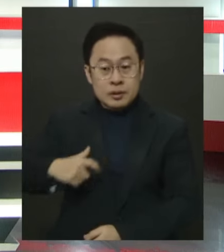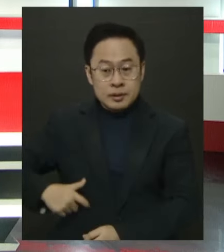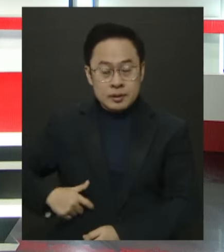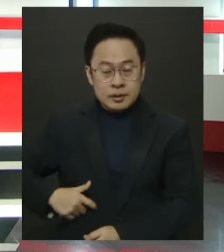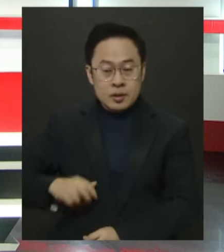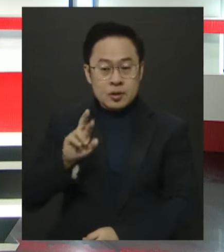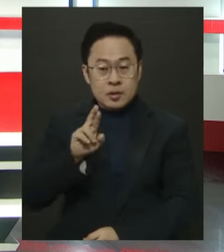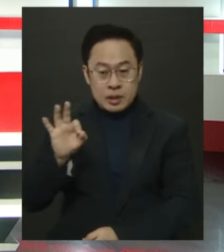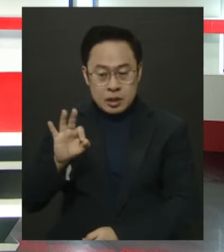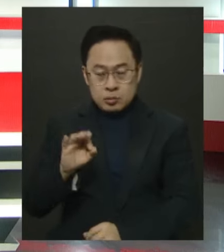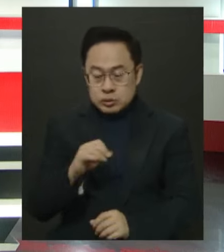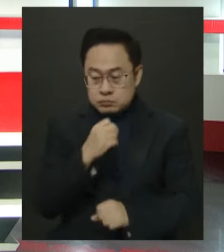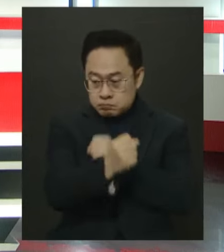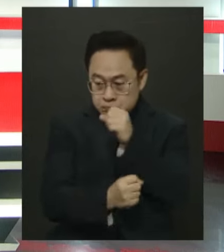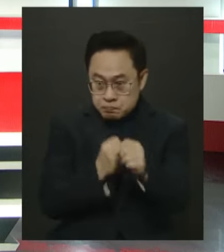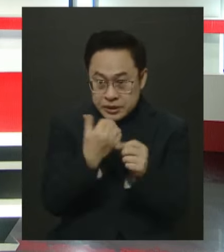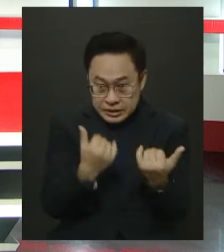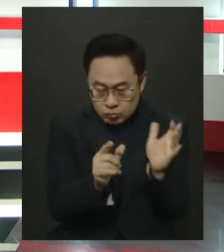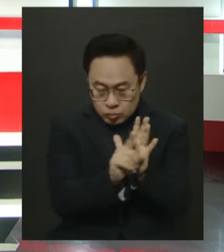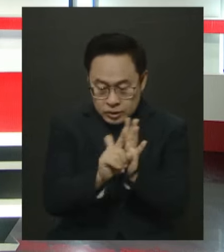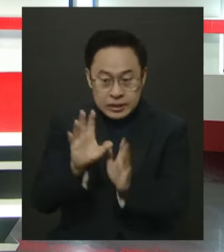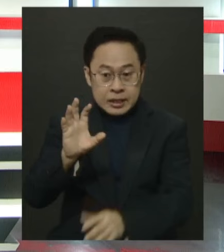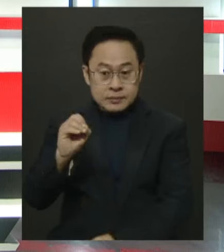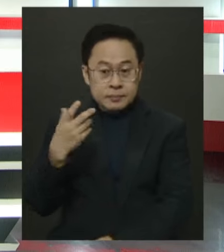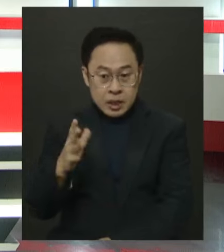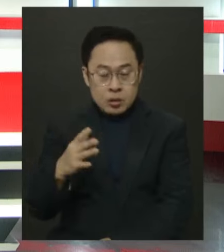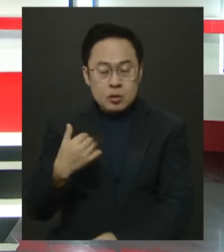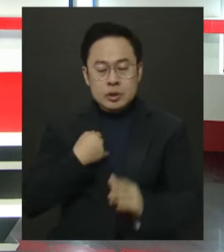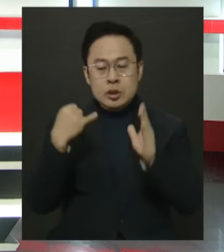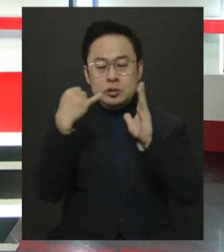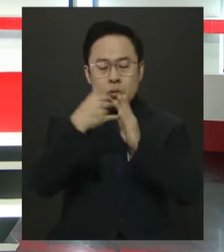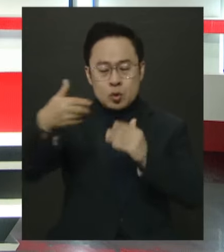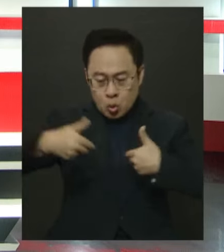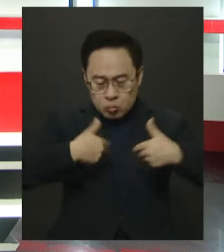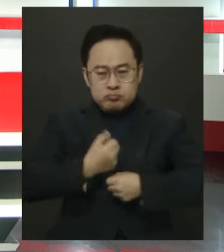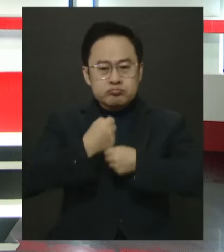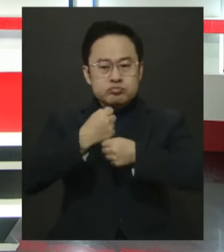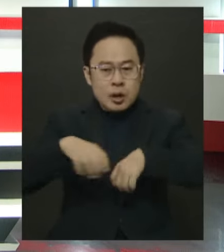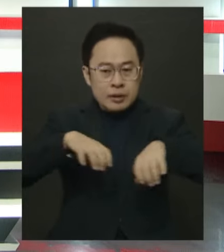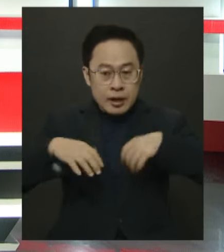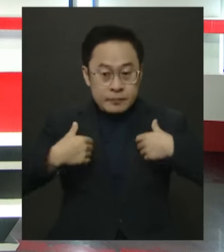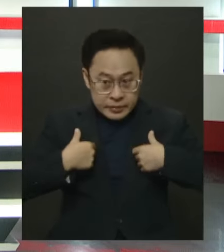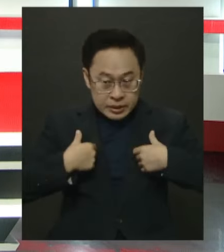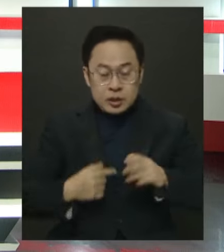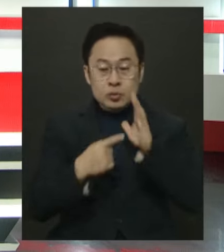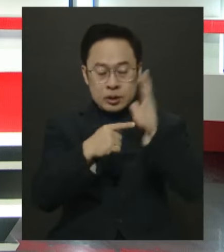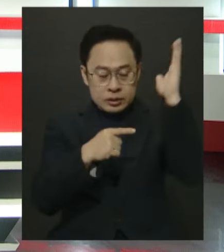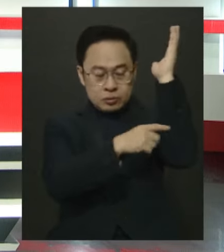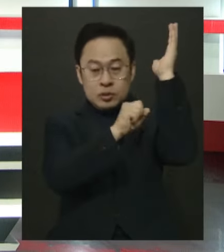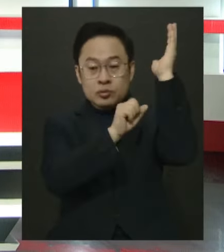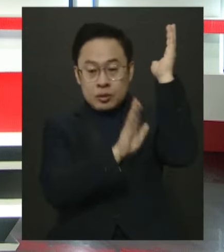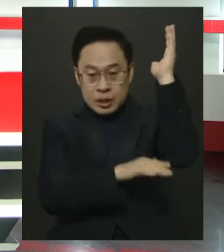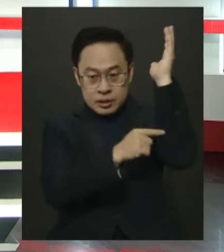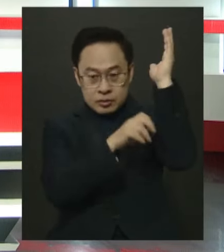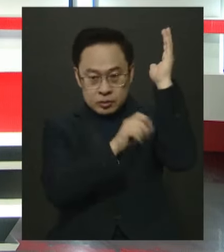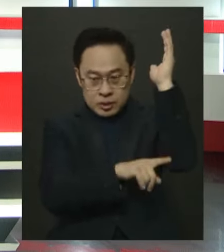50ก็มีหลายจังหวัดที่เสนอตัวเป็นเจ้าภาพจัดการแข่งขันนะคะซึ่งณเวลานี้เองที่สนามตินสุรนนท์เองค่ะก็ขึ้น